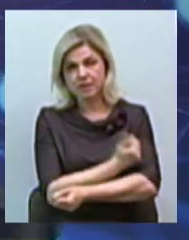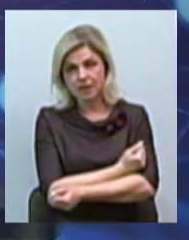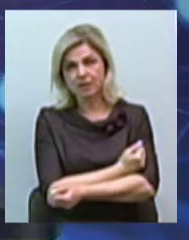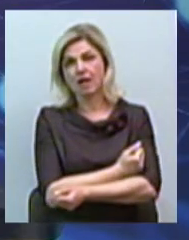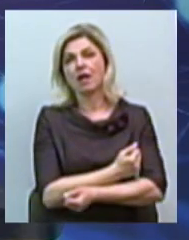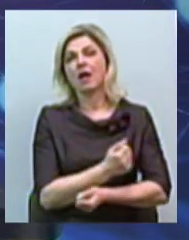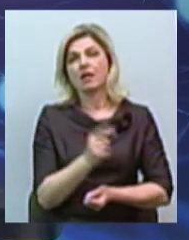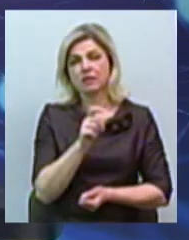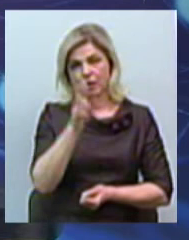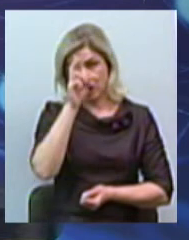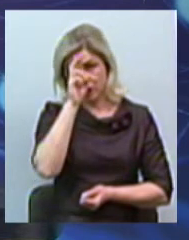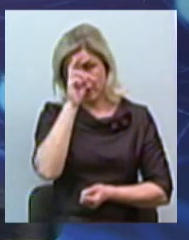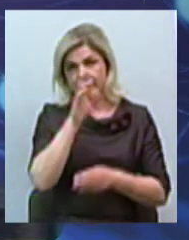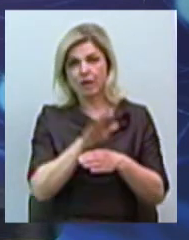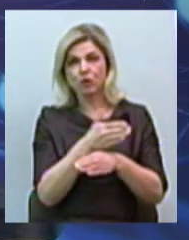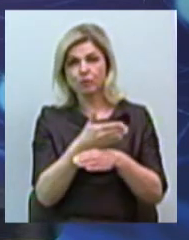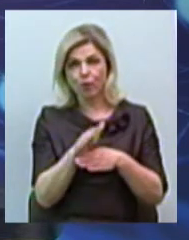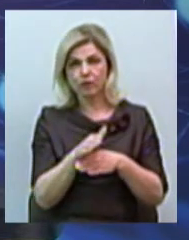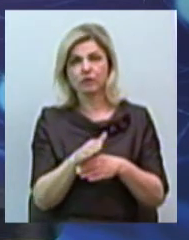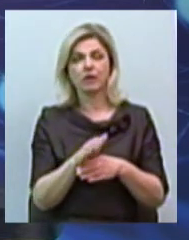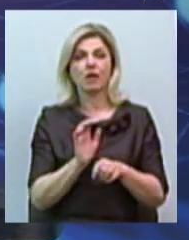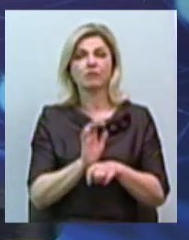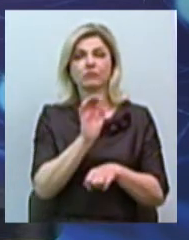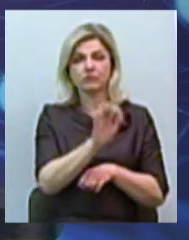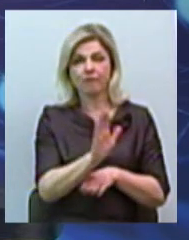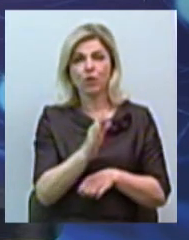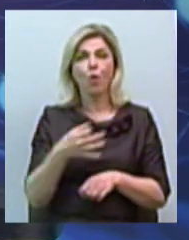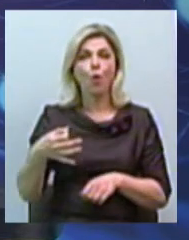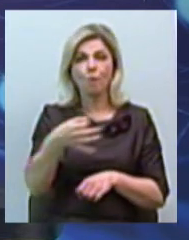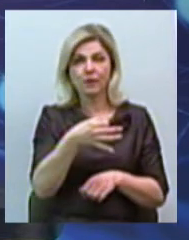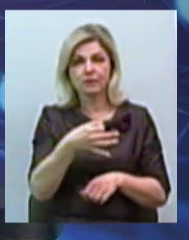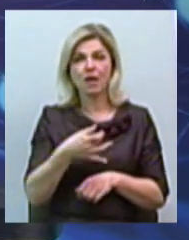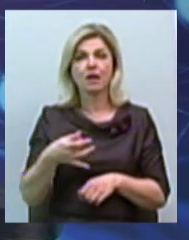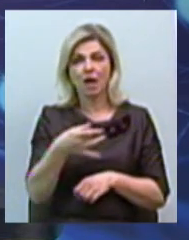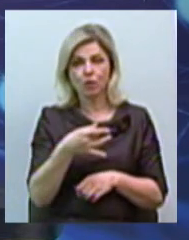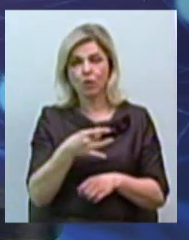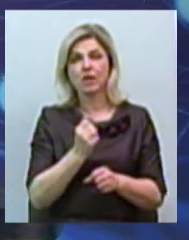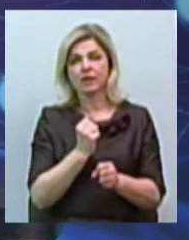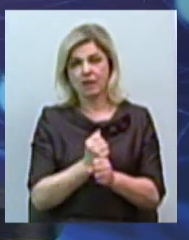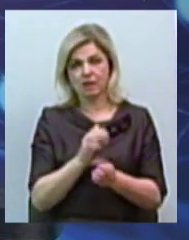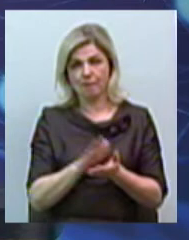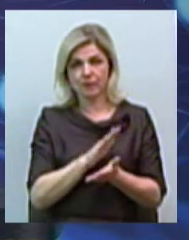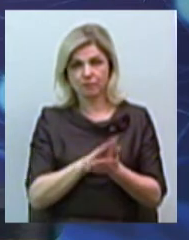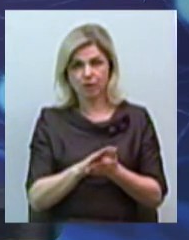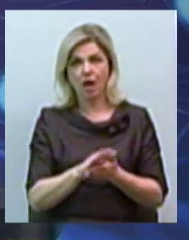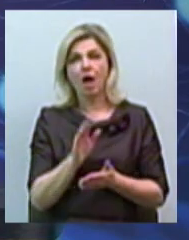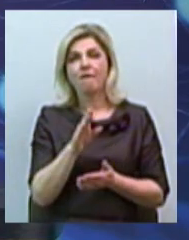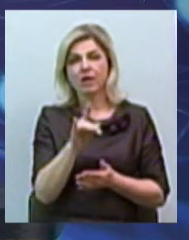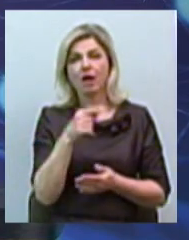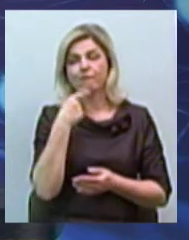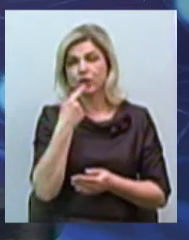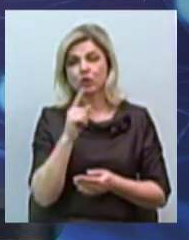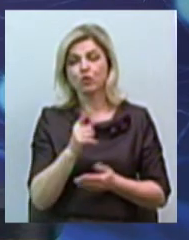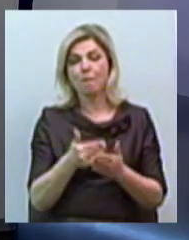вакцина за державним розподілом надходить з області в райони і проводиться безкоштовно. Але ви зазначили, що